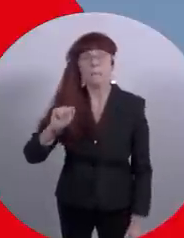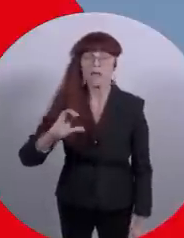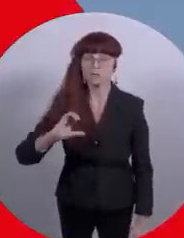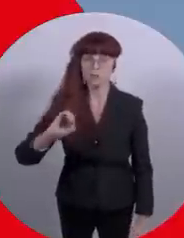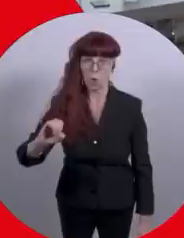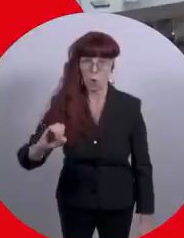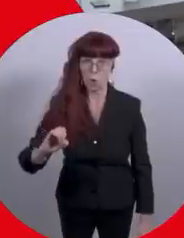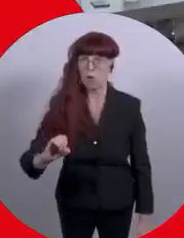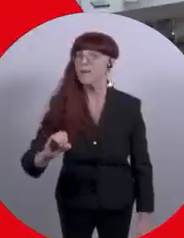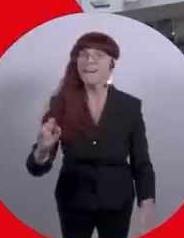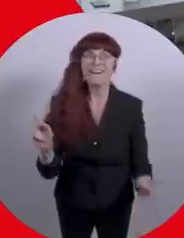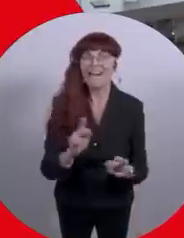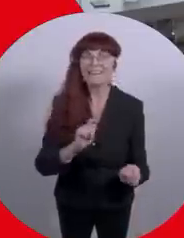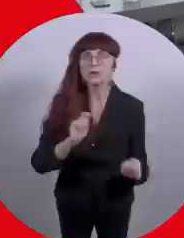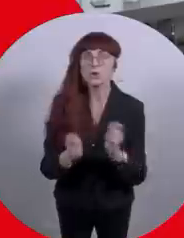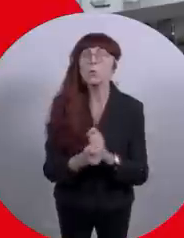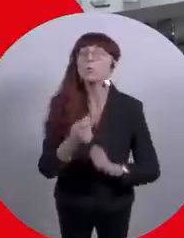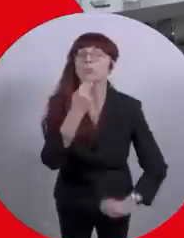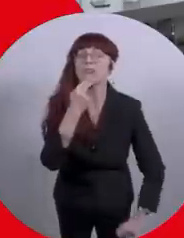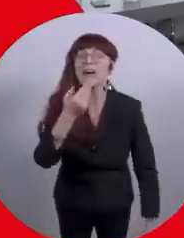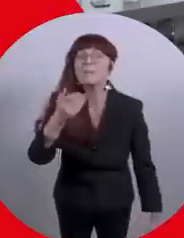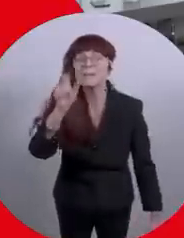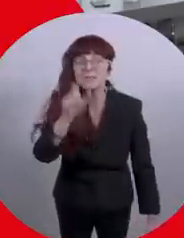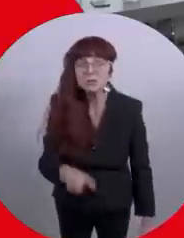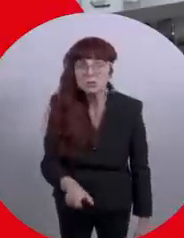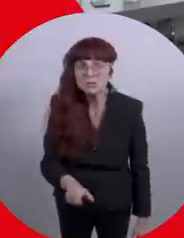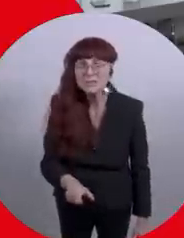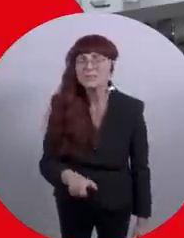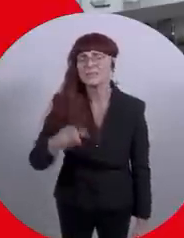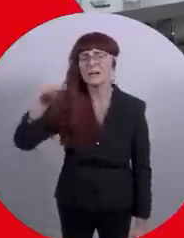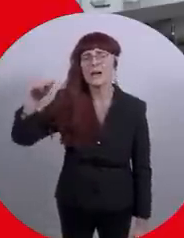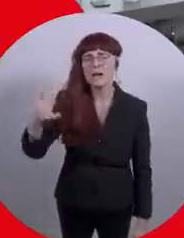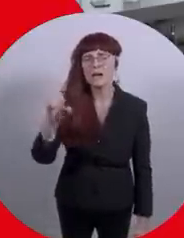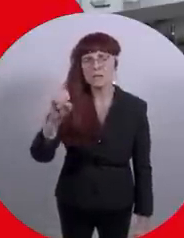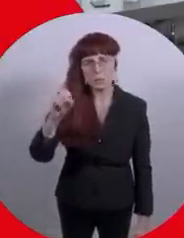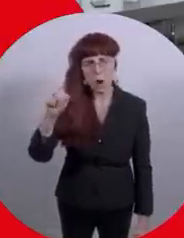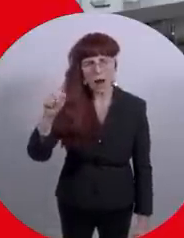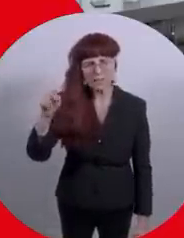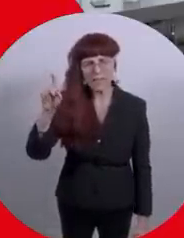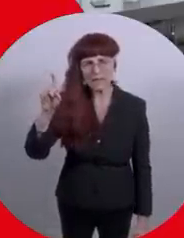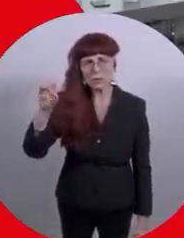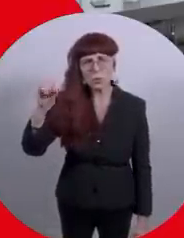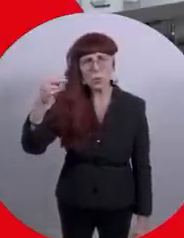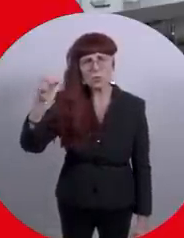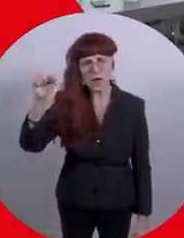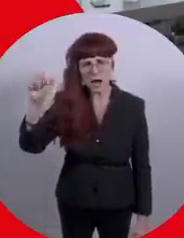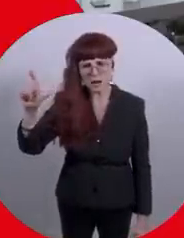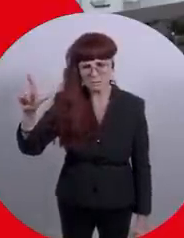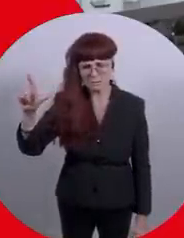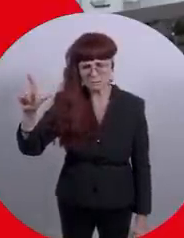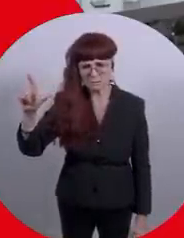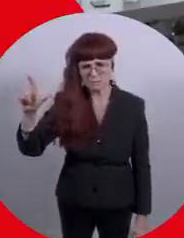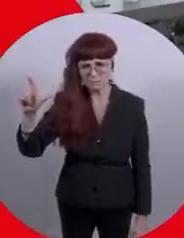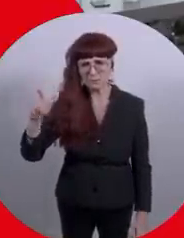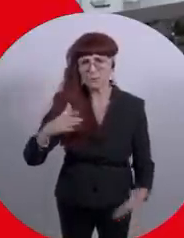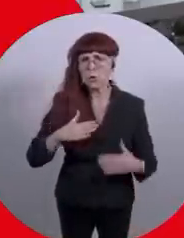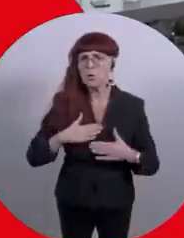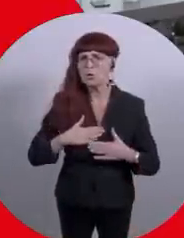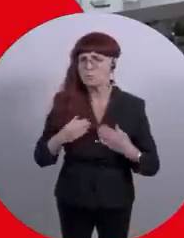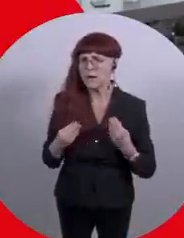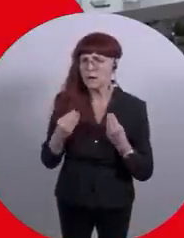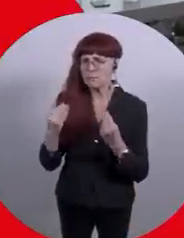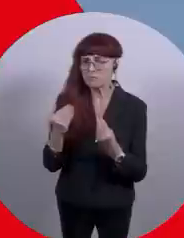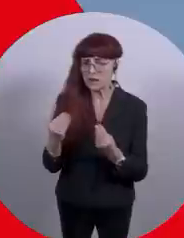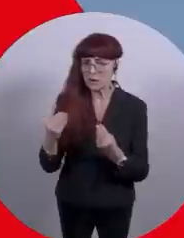es war Johanna Donald und meine Empfehlung ist Hans-peter einer von euch beiden wird heute